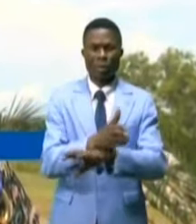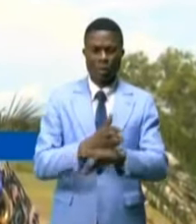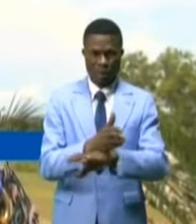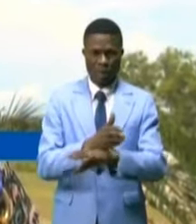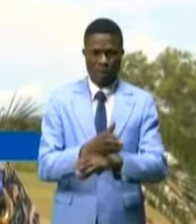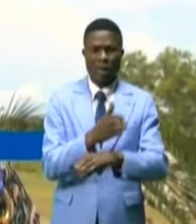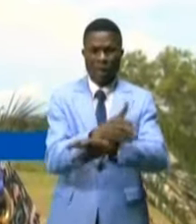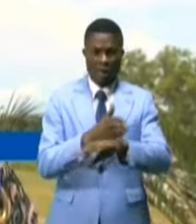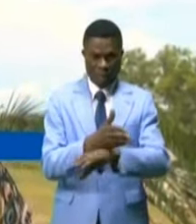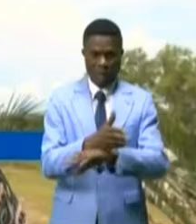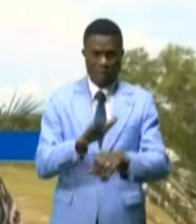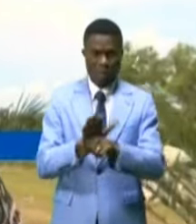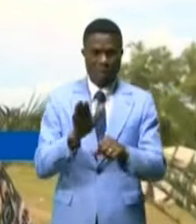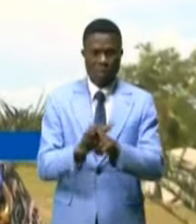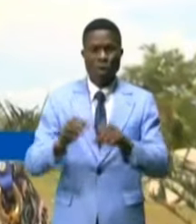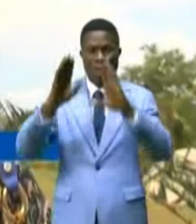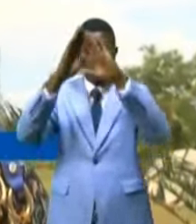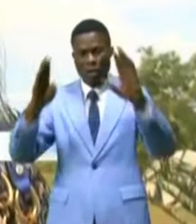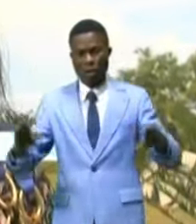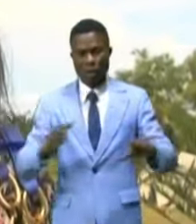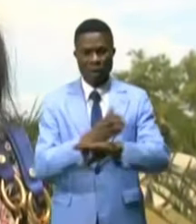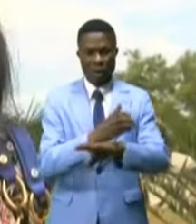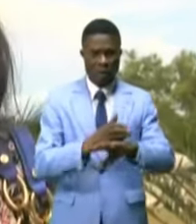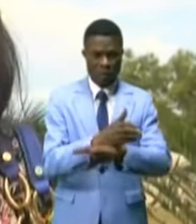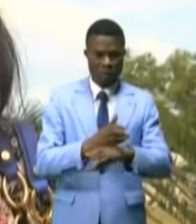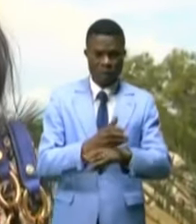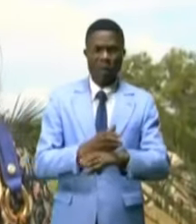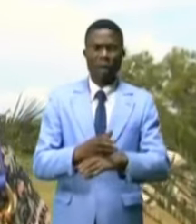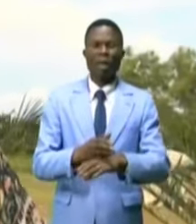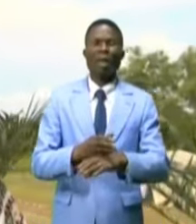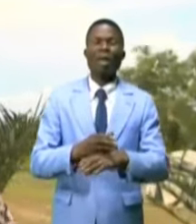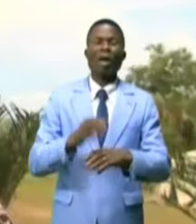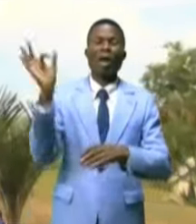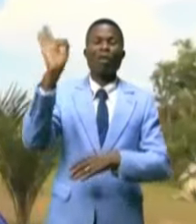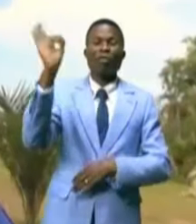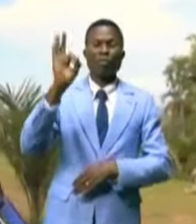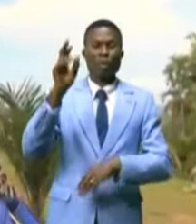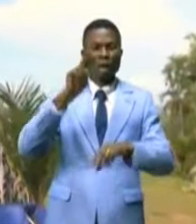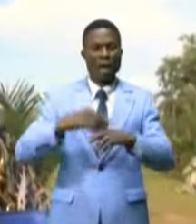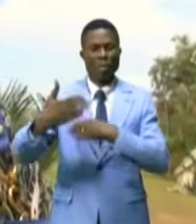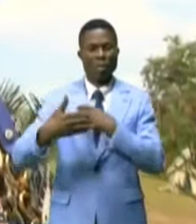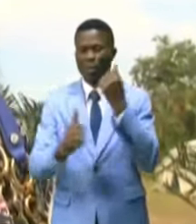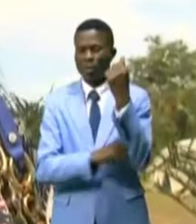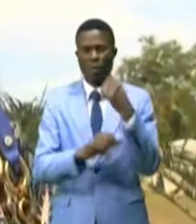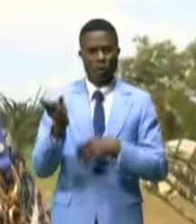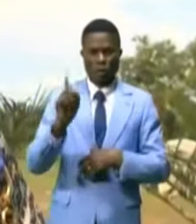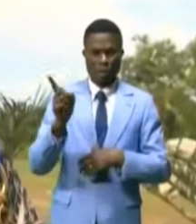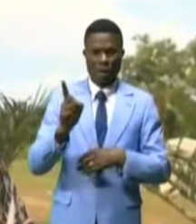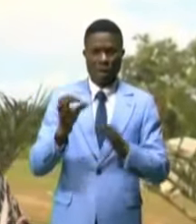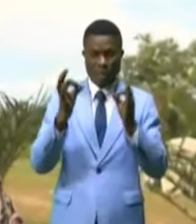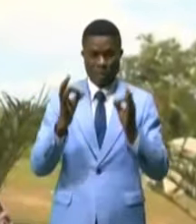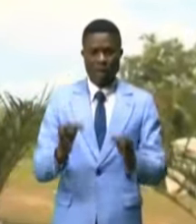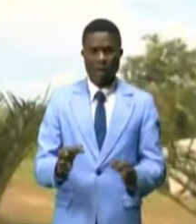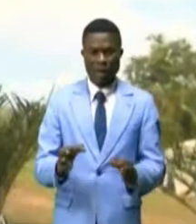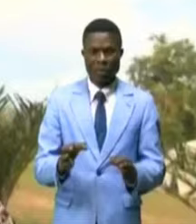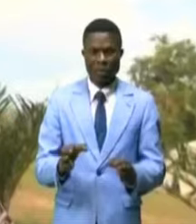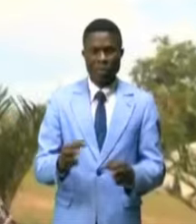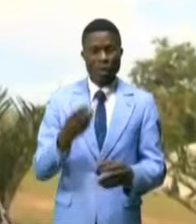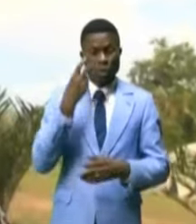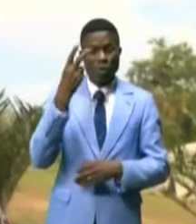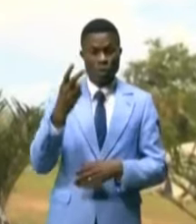Les animaux, il y a les animaux sauvages, les enfants savent que les animaux sauvages sont des animaux qui ne vivent pas à côté de l'homme. Et pour voir